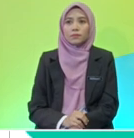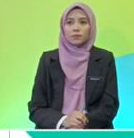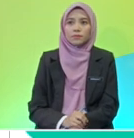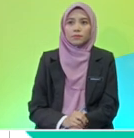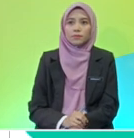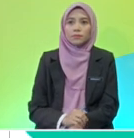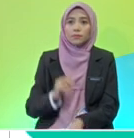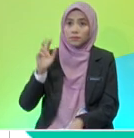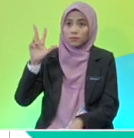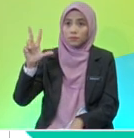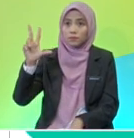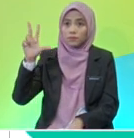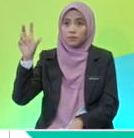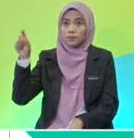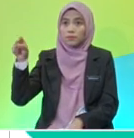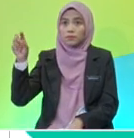3